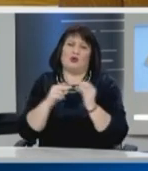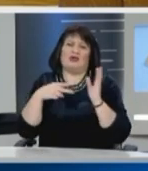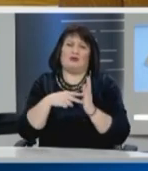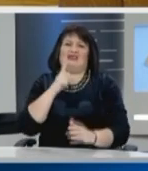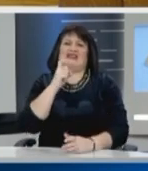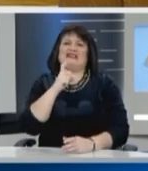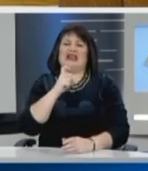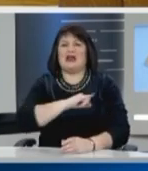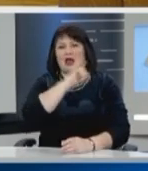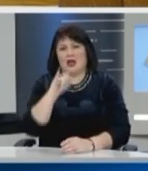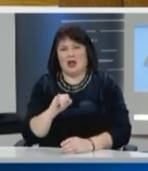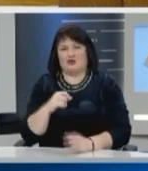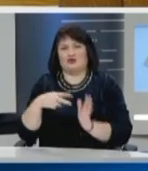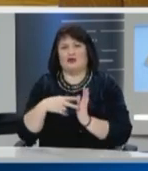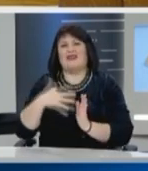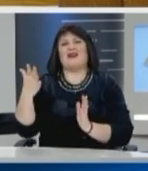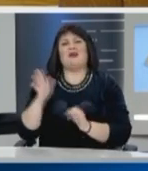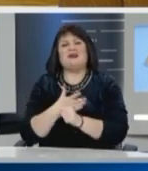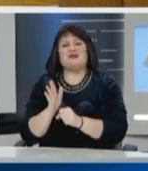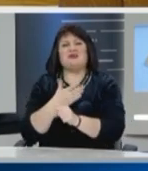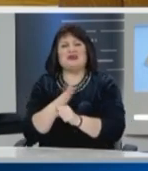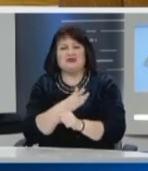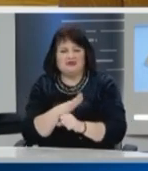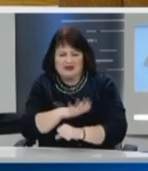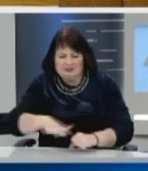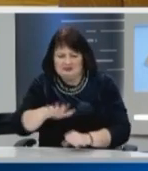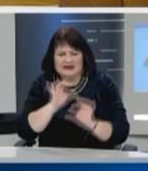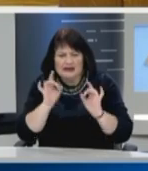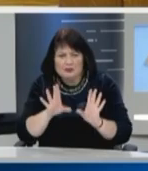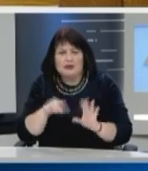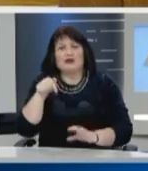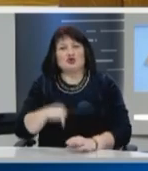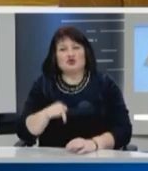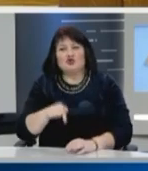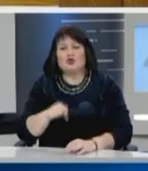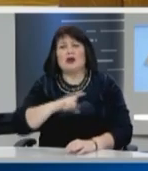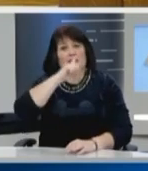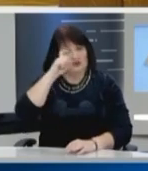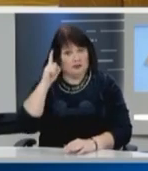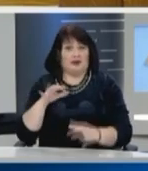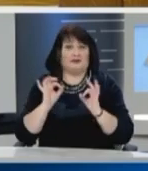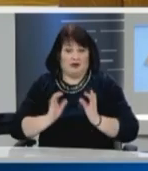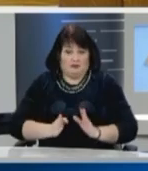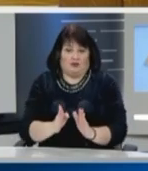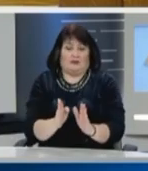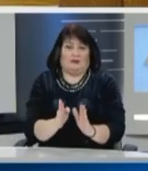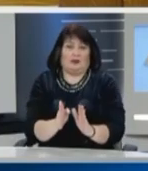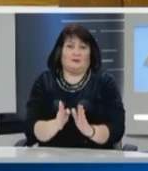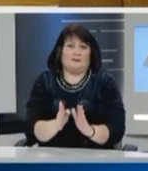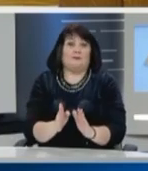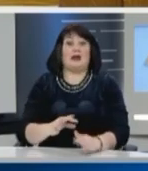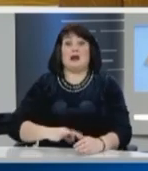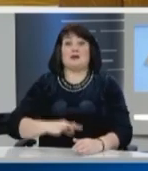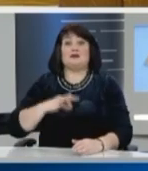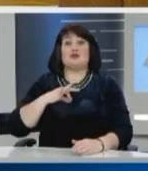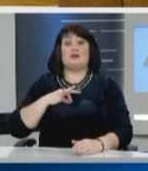10 ως το Γενάρη του 15 και που βαδίζει με δυσκολίες βεβαίως αλλά